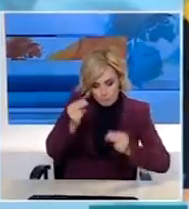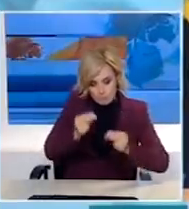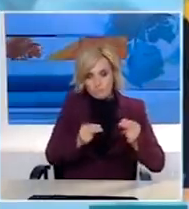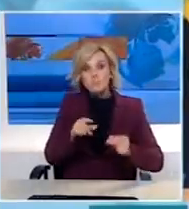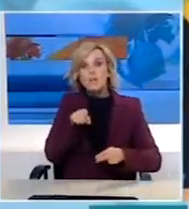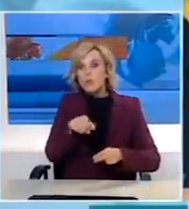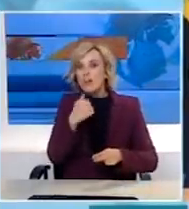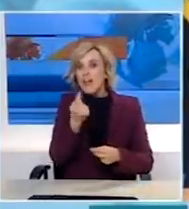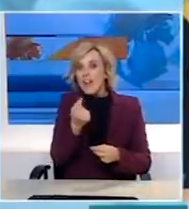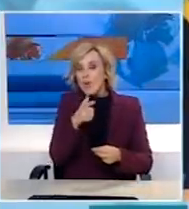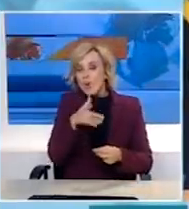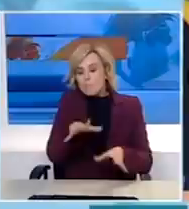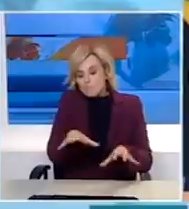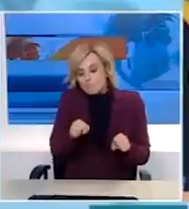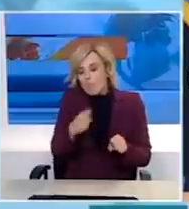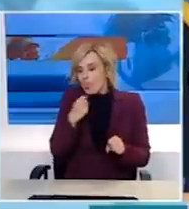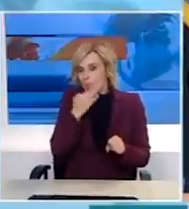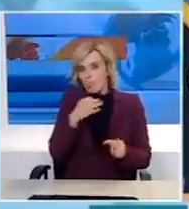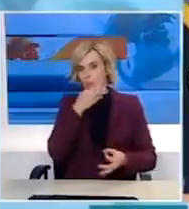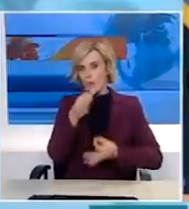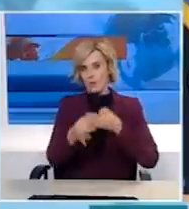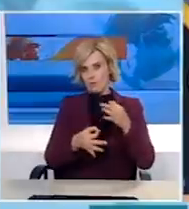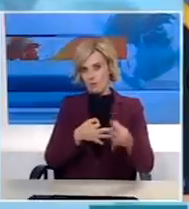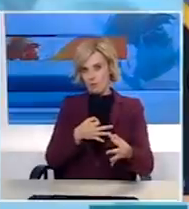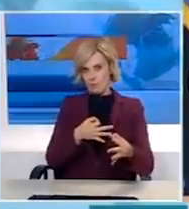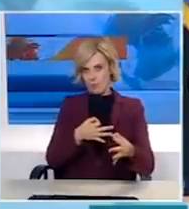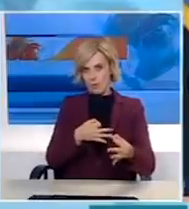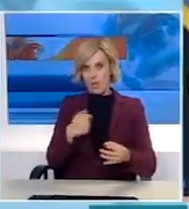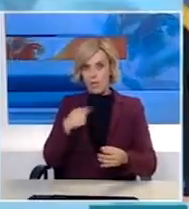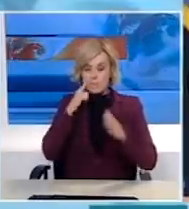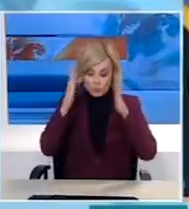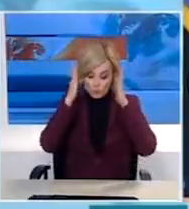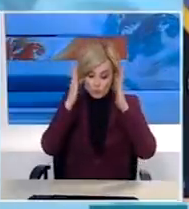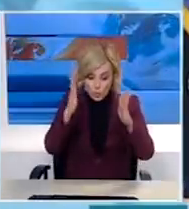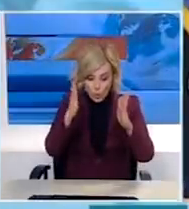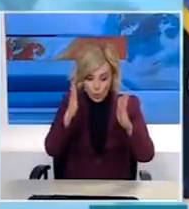και νομίζω λιγάκι μας βγάζουν και εκτός προσήλωσης στο στόχο.